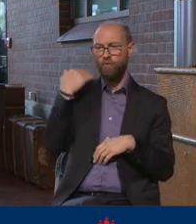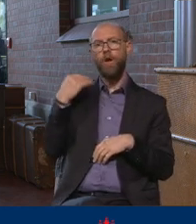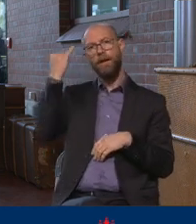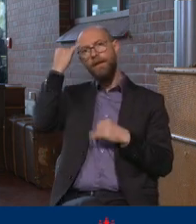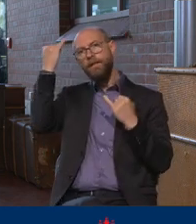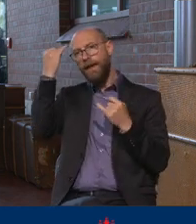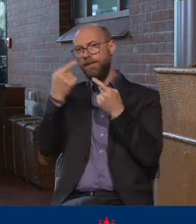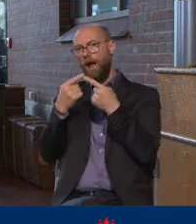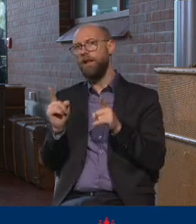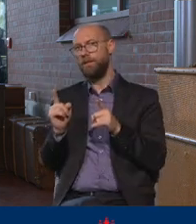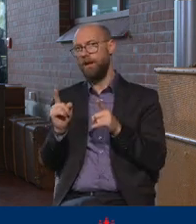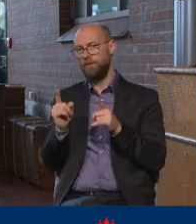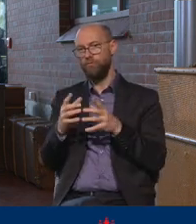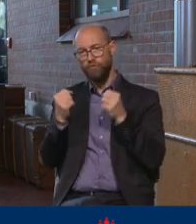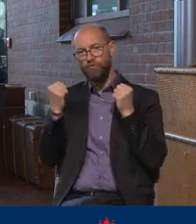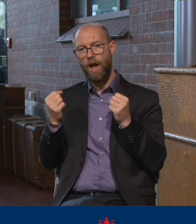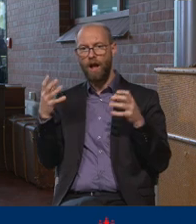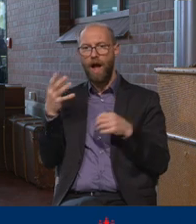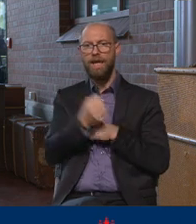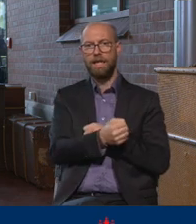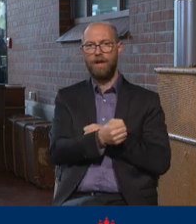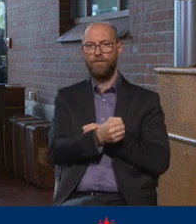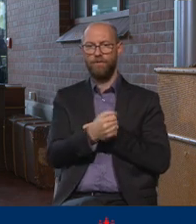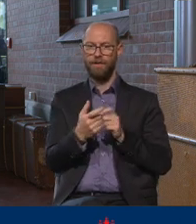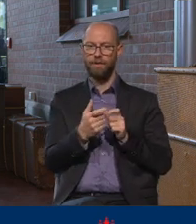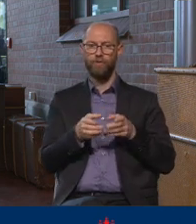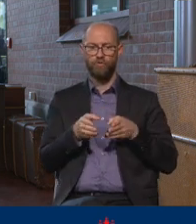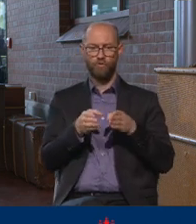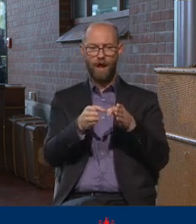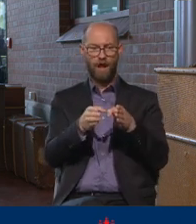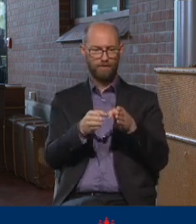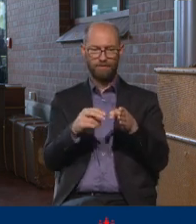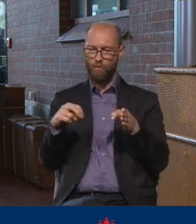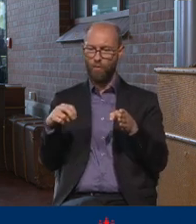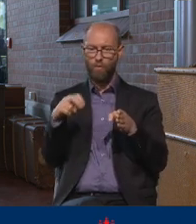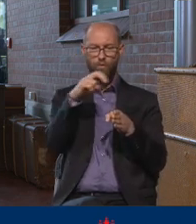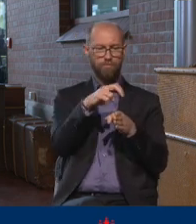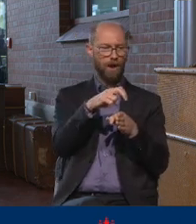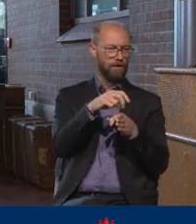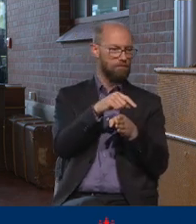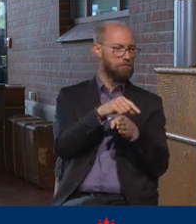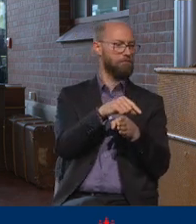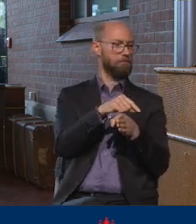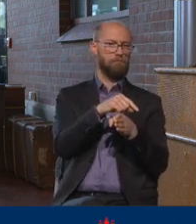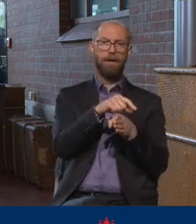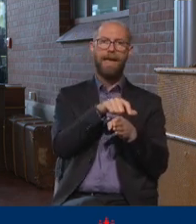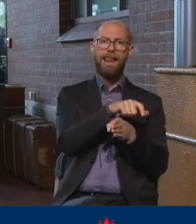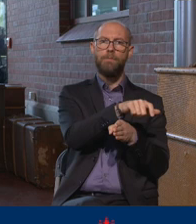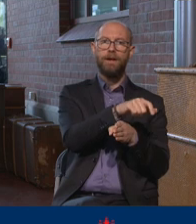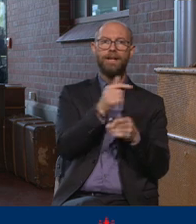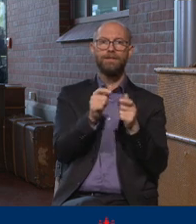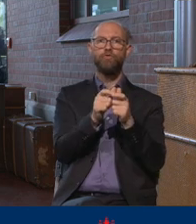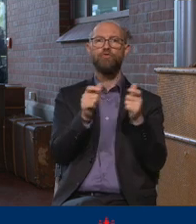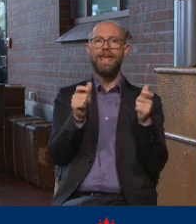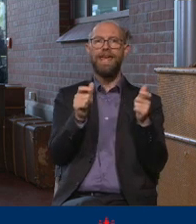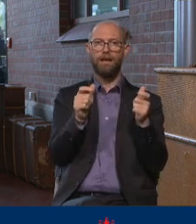heißt er wie komme ich jetzt sozusagen über diese straße an die elbe ist mit dem steak und diesen dort jetzt vorgesehen ist und sich direkt